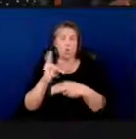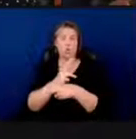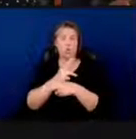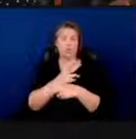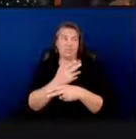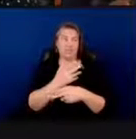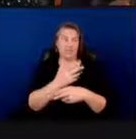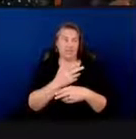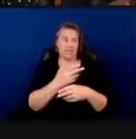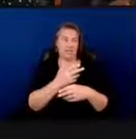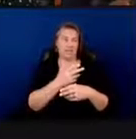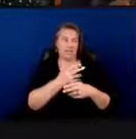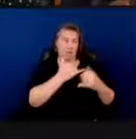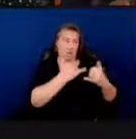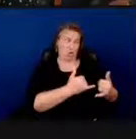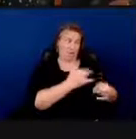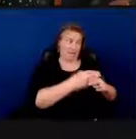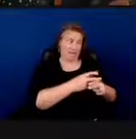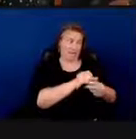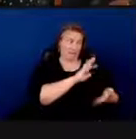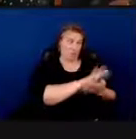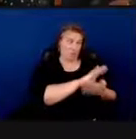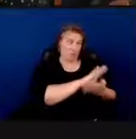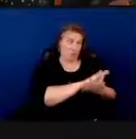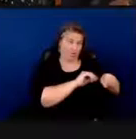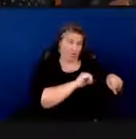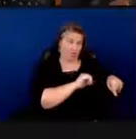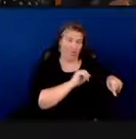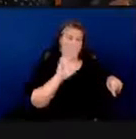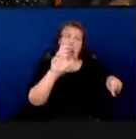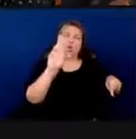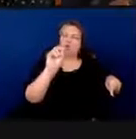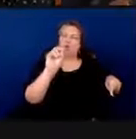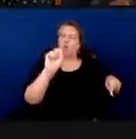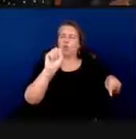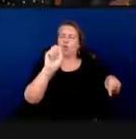أن نقوم بتسمية هذه المدارس.